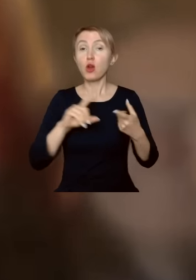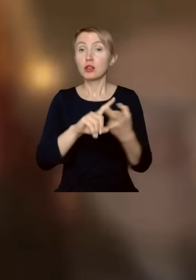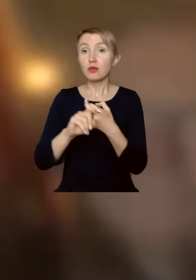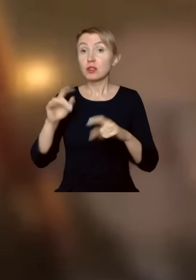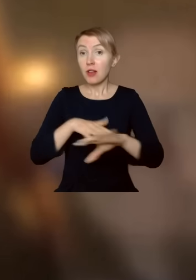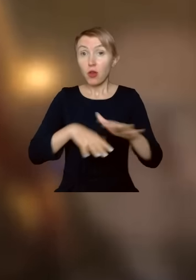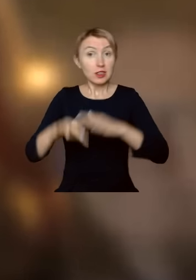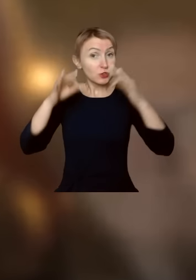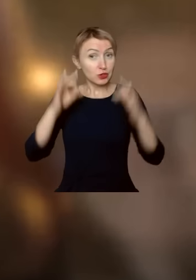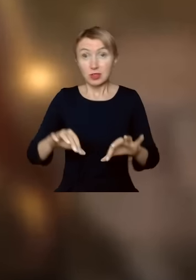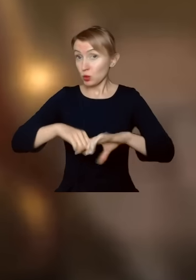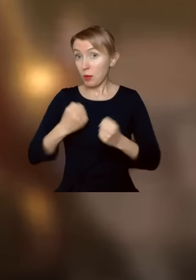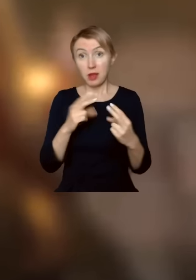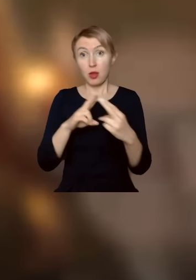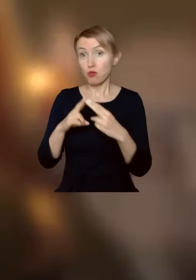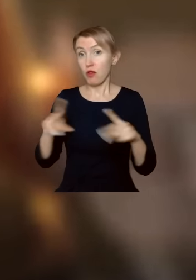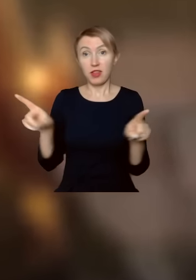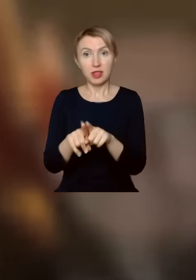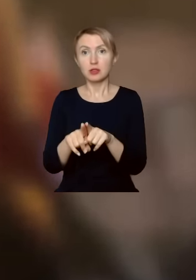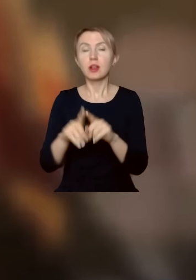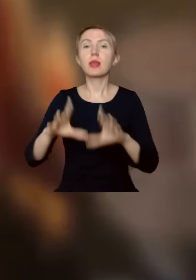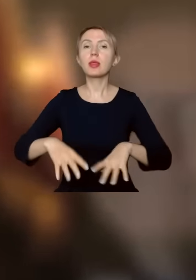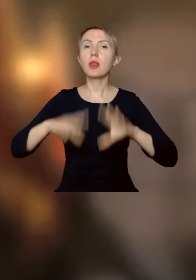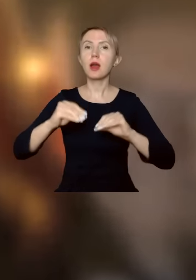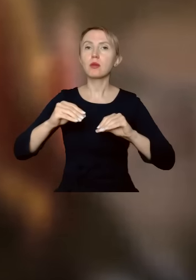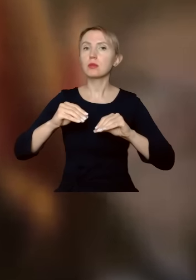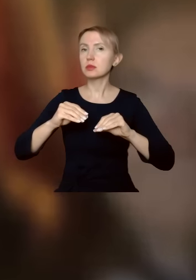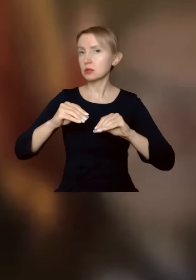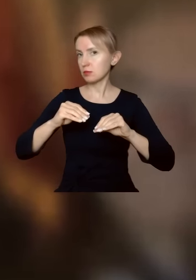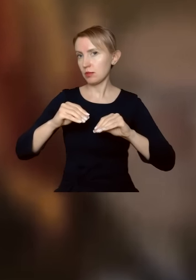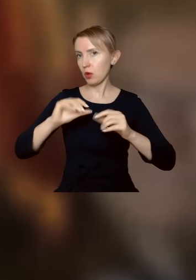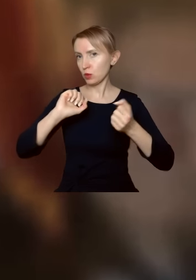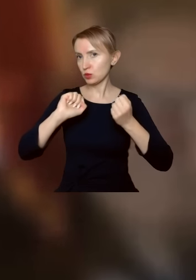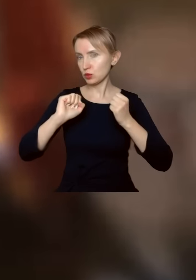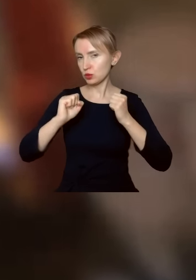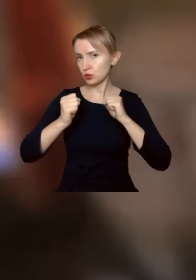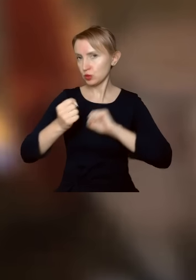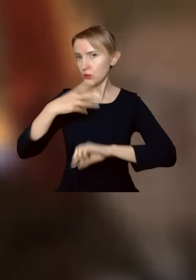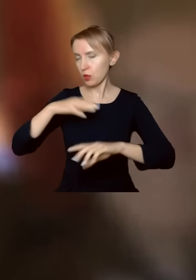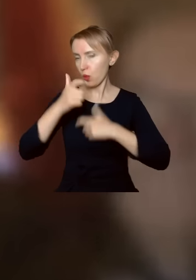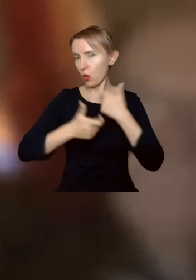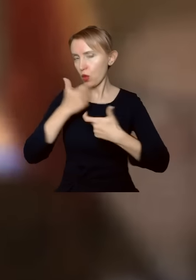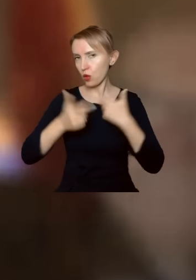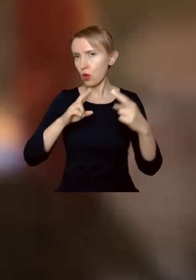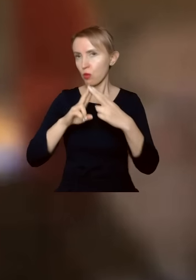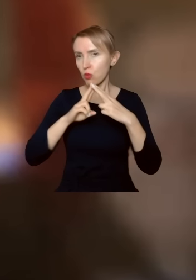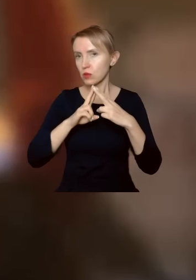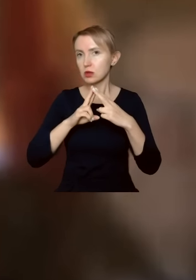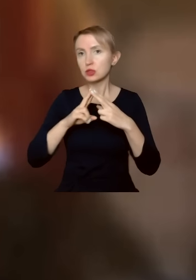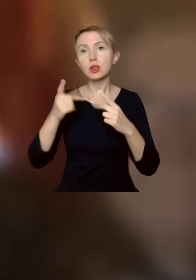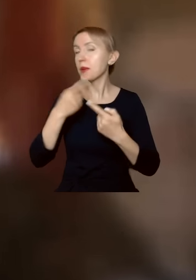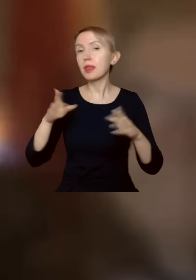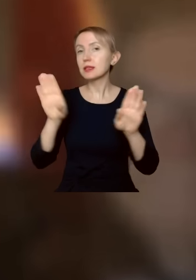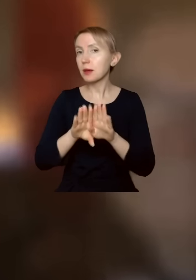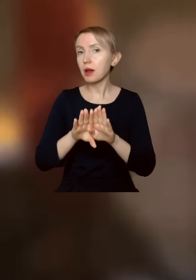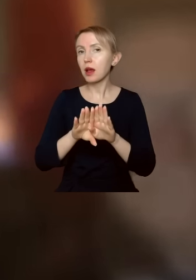Dzisiaj też złamano umowę, którą na początku kulawej transformacji zawarliśmy, że nie zamykamy